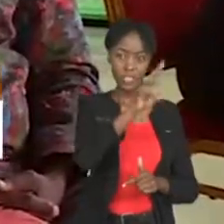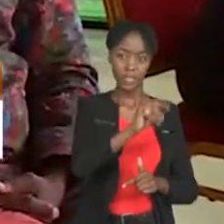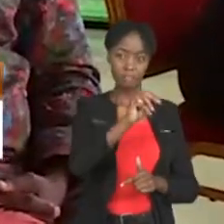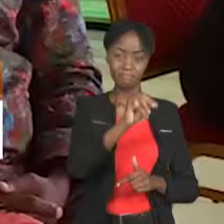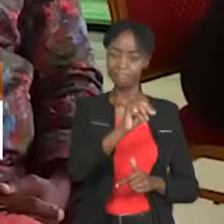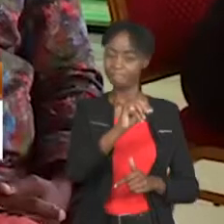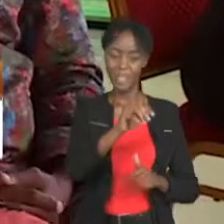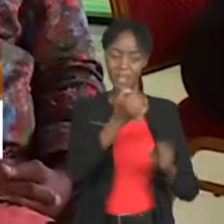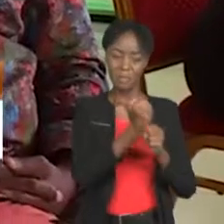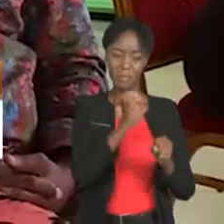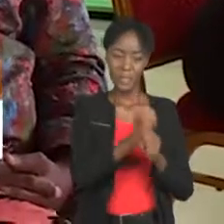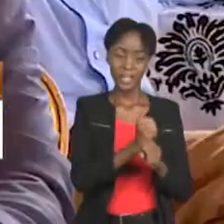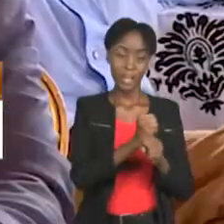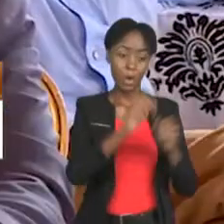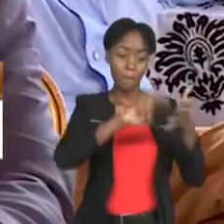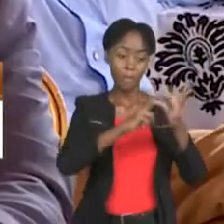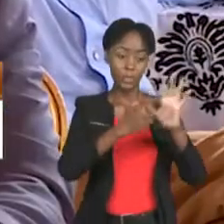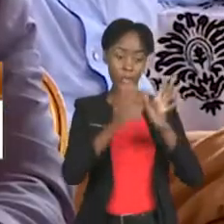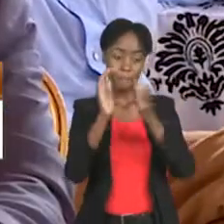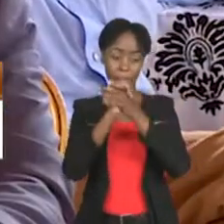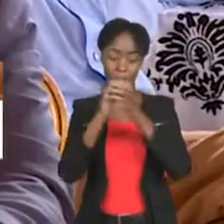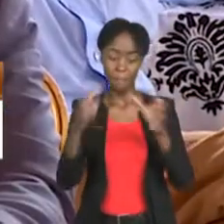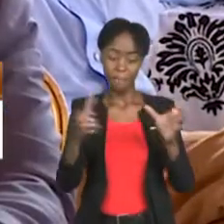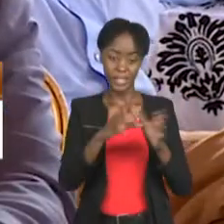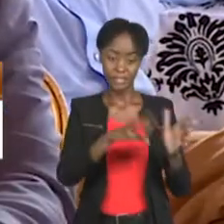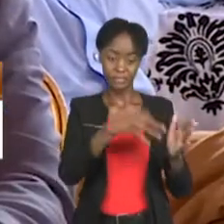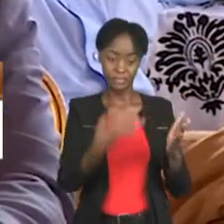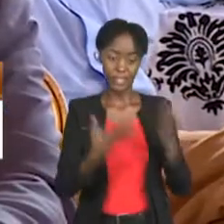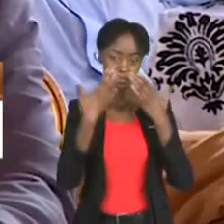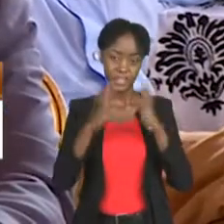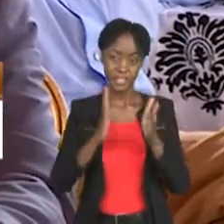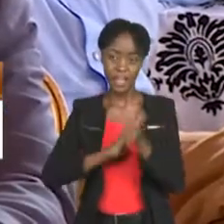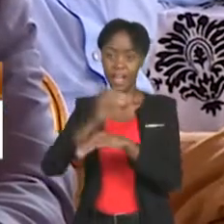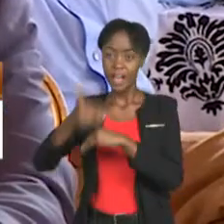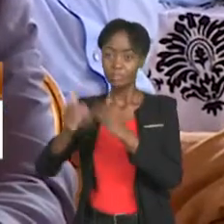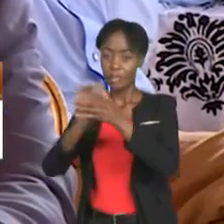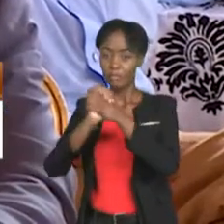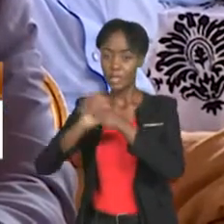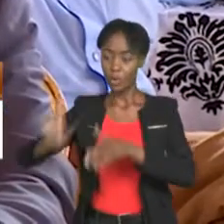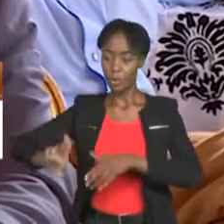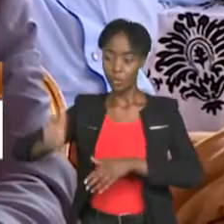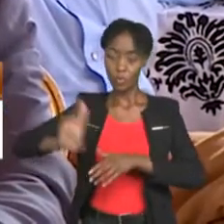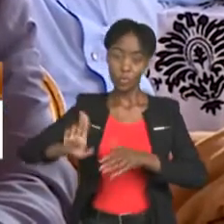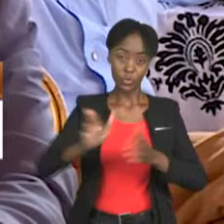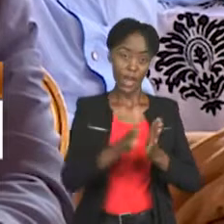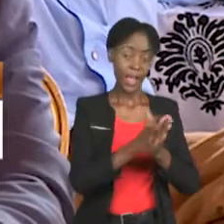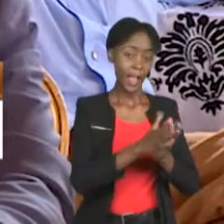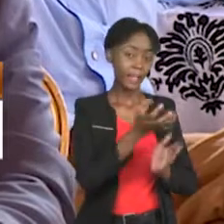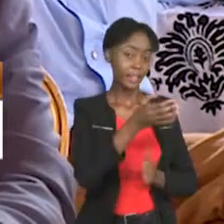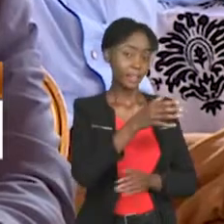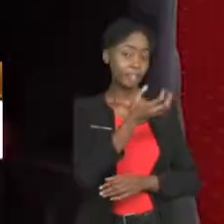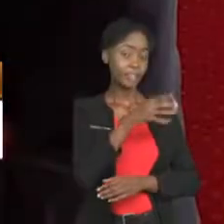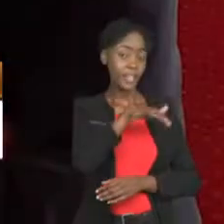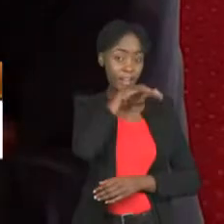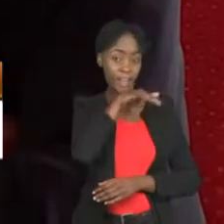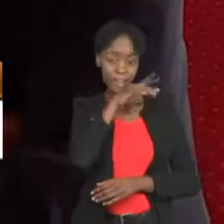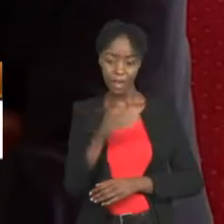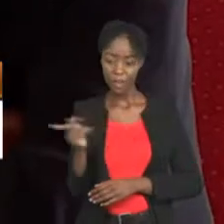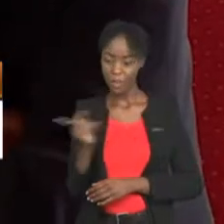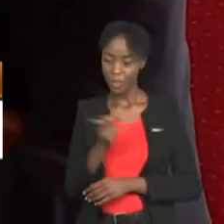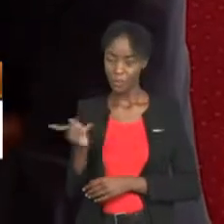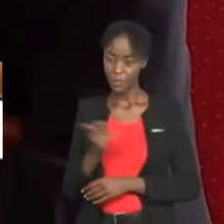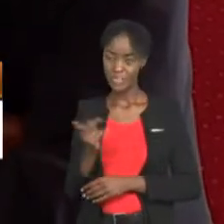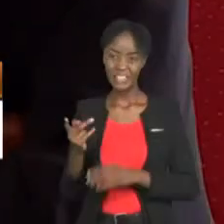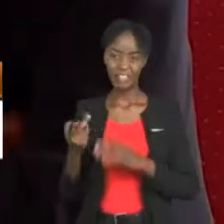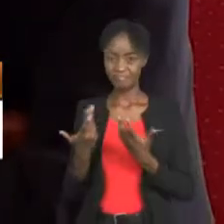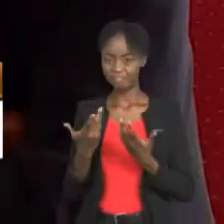Jubilee, akisema kuwa baada ya salamu za maridhiano kati ya Rais na Raila Odinga, serikali iliacha mkondo wake wa maendeleo na kufuata siasa